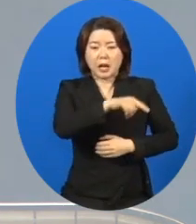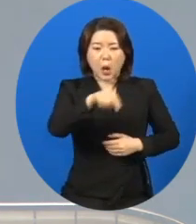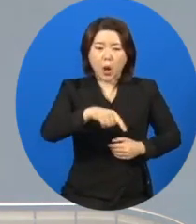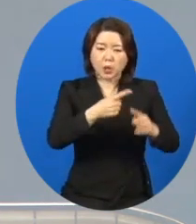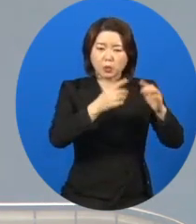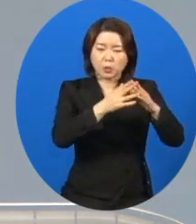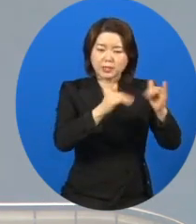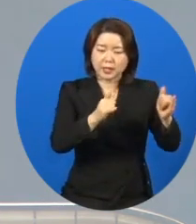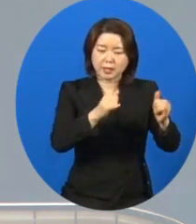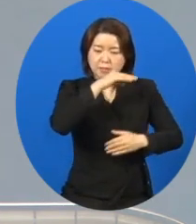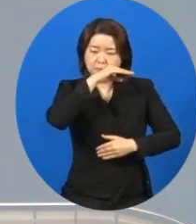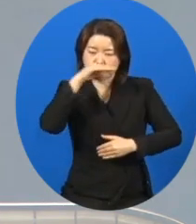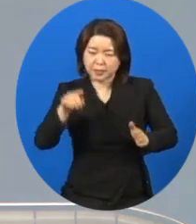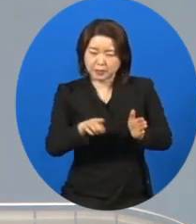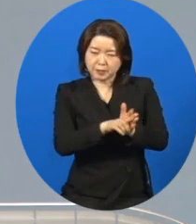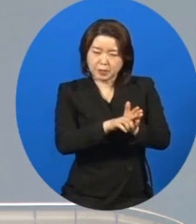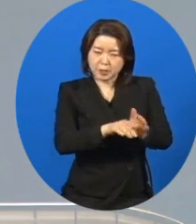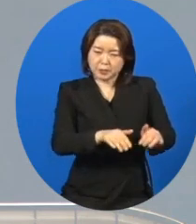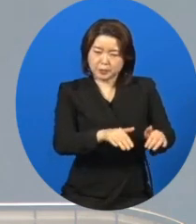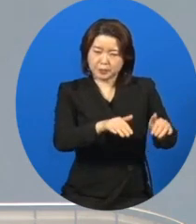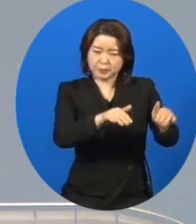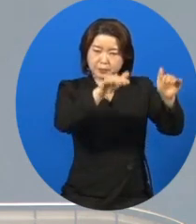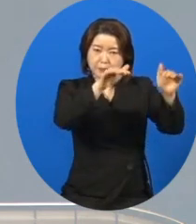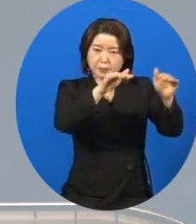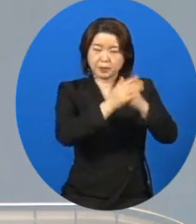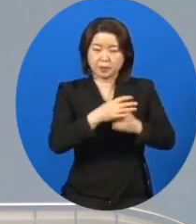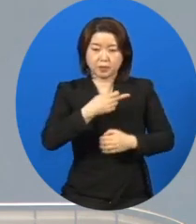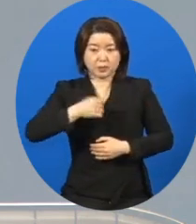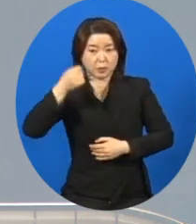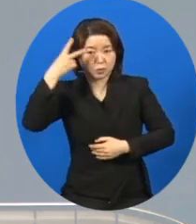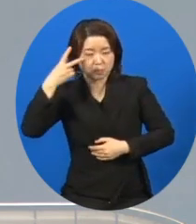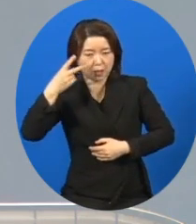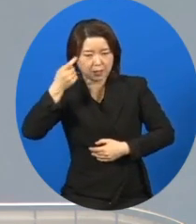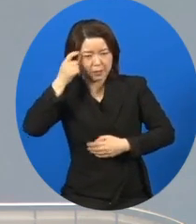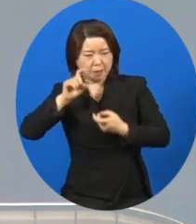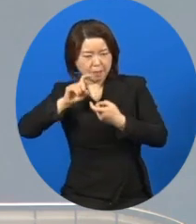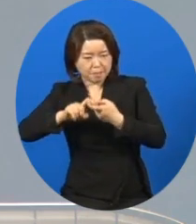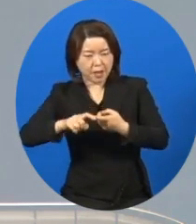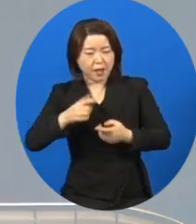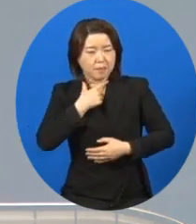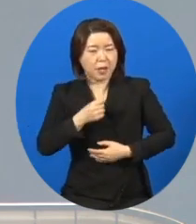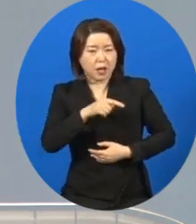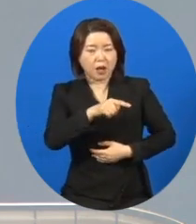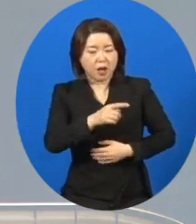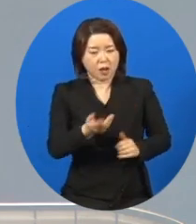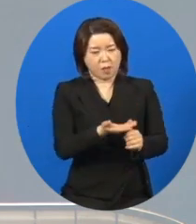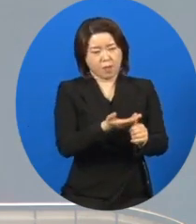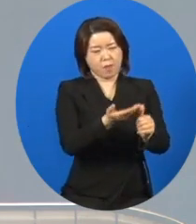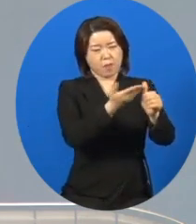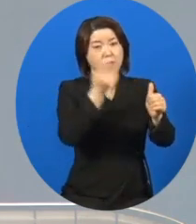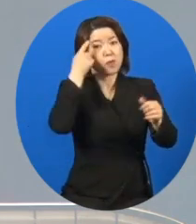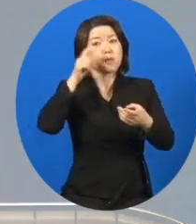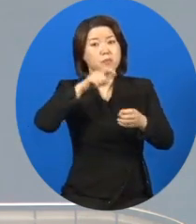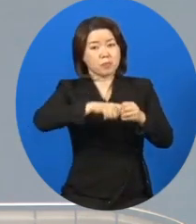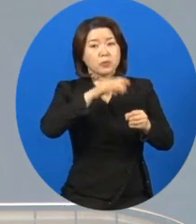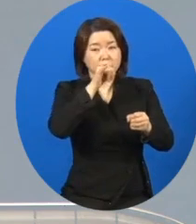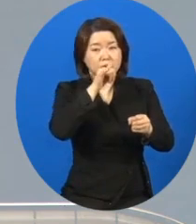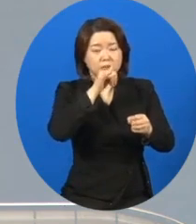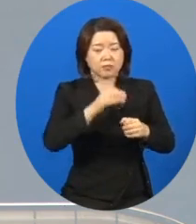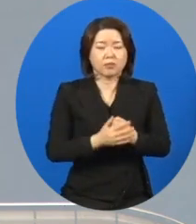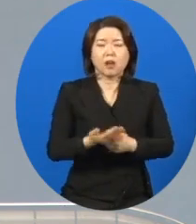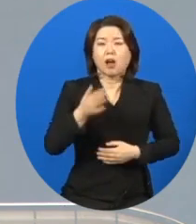자라는 것을 사도 바울이 관심했어요. 목양의 관심이죠. 그러나 사도